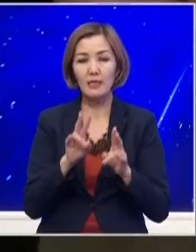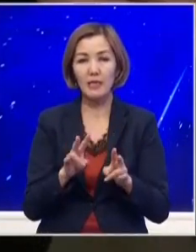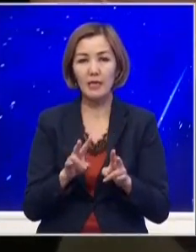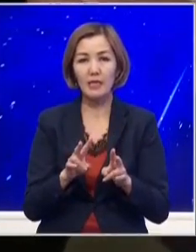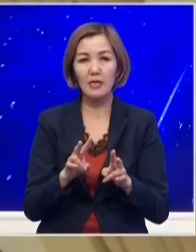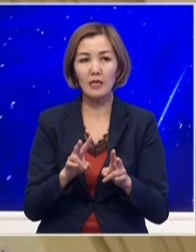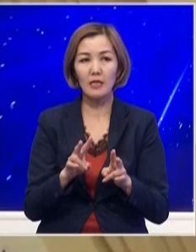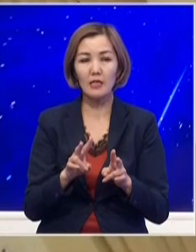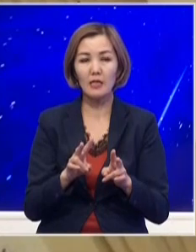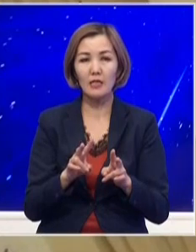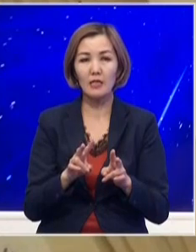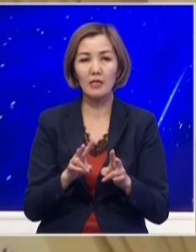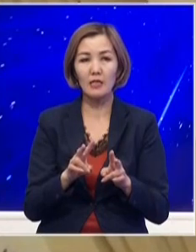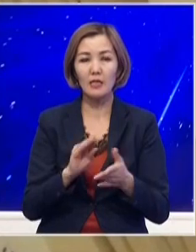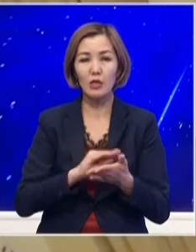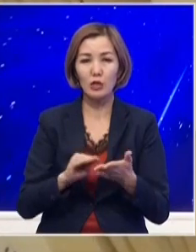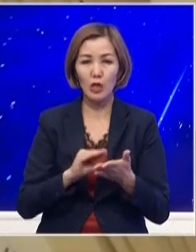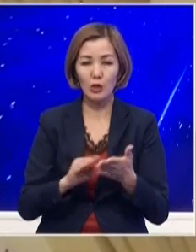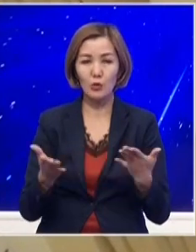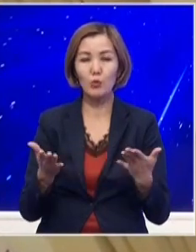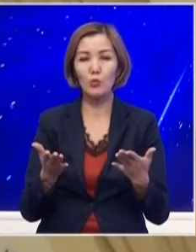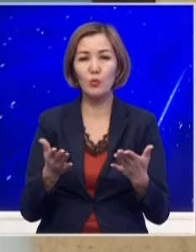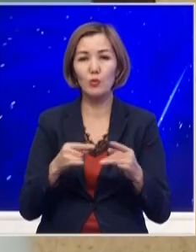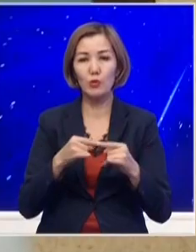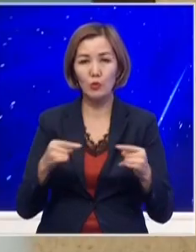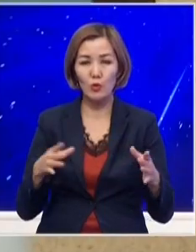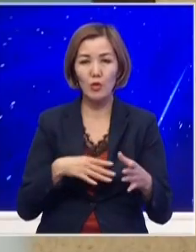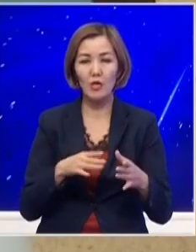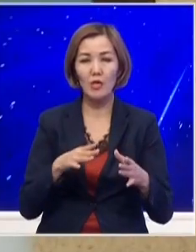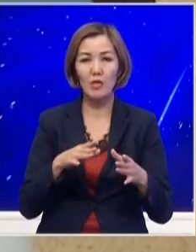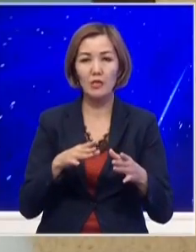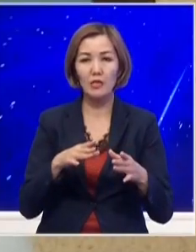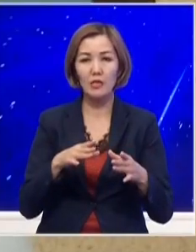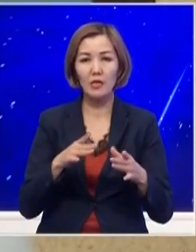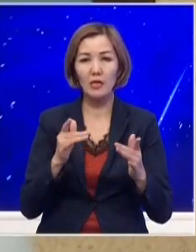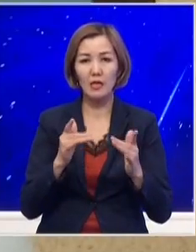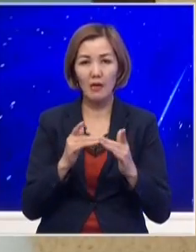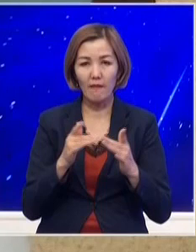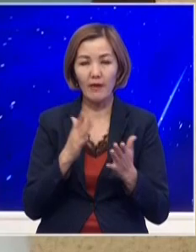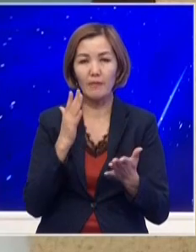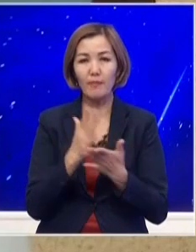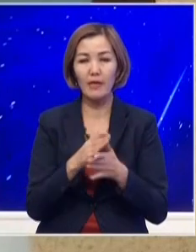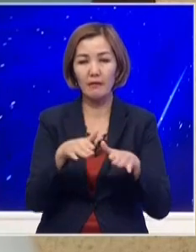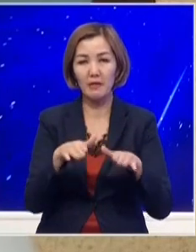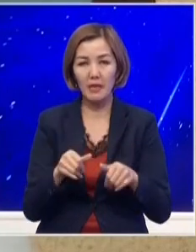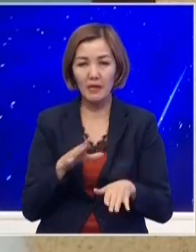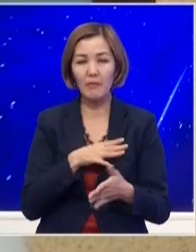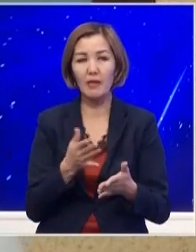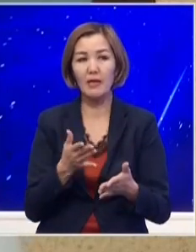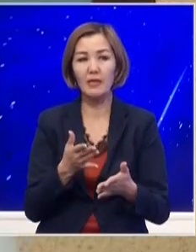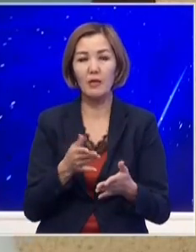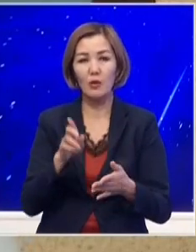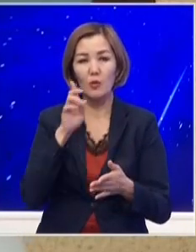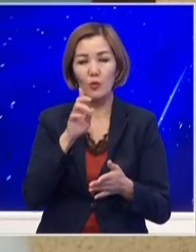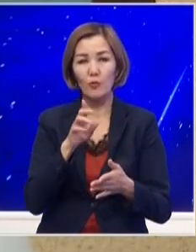шай үстелі, жазу үстелі, сонан кейін жатын кроваты ғана. Соны да тәркілеп алған сол жердегі